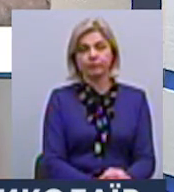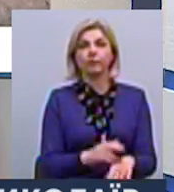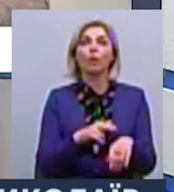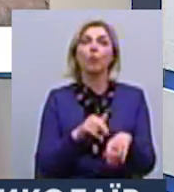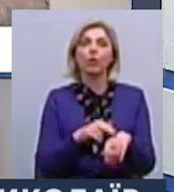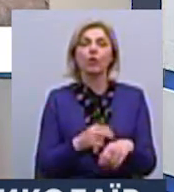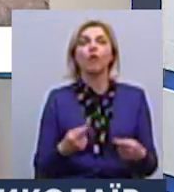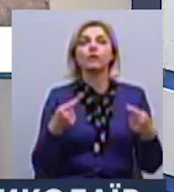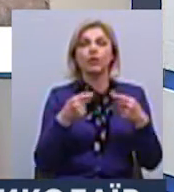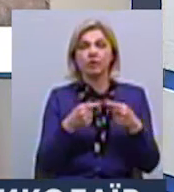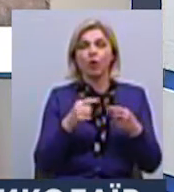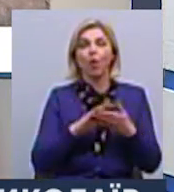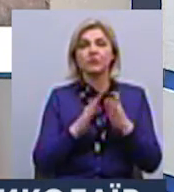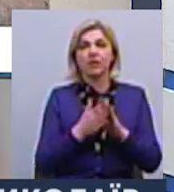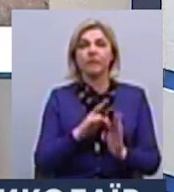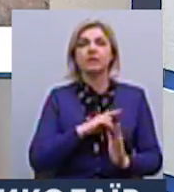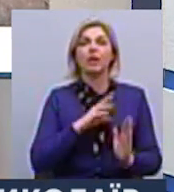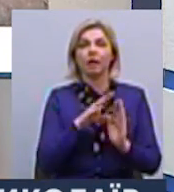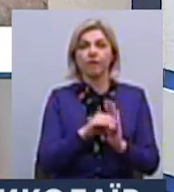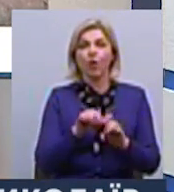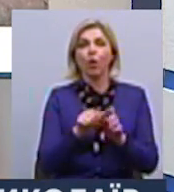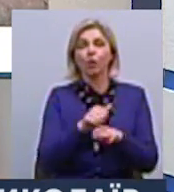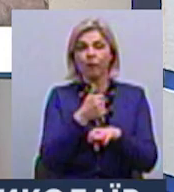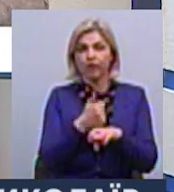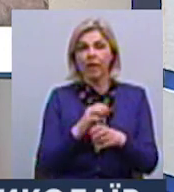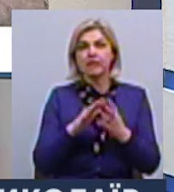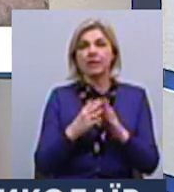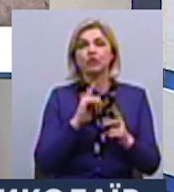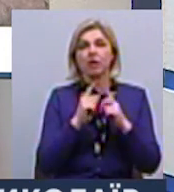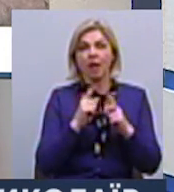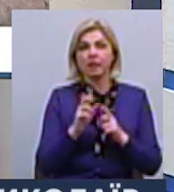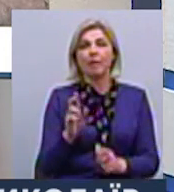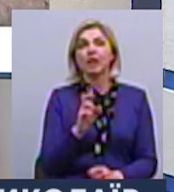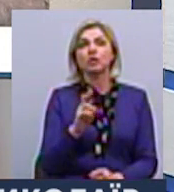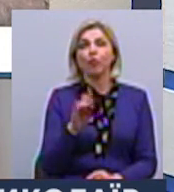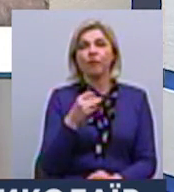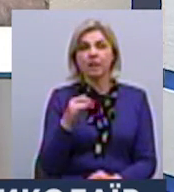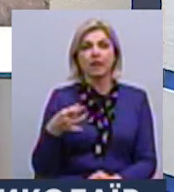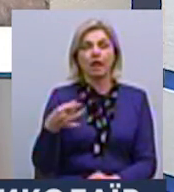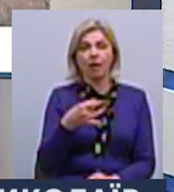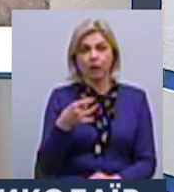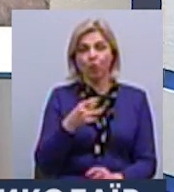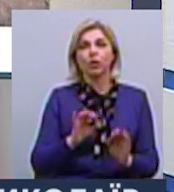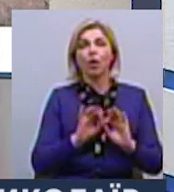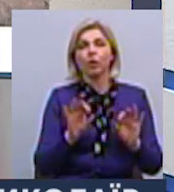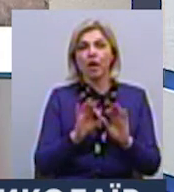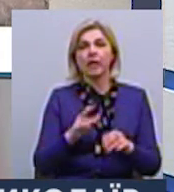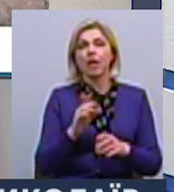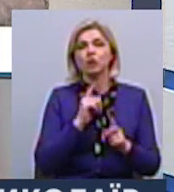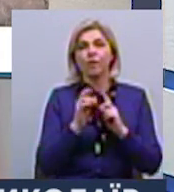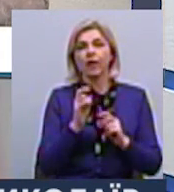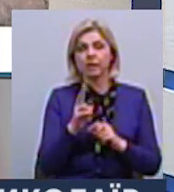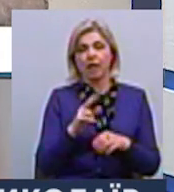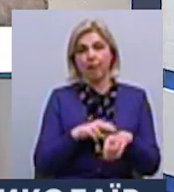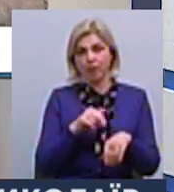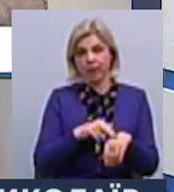Поліція встановлює обставини загибелі голови селищної ради у Березнегуватському районі, коментує речниця Національної поліції